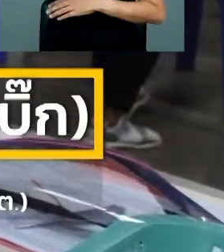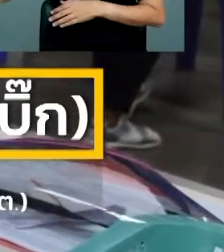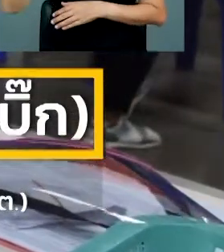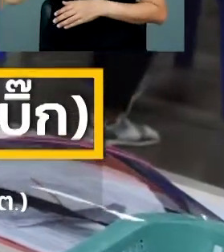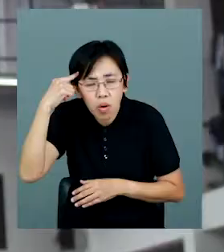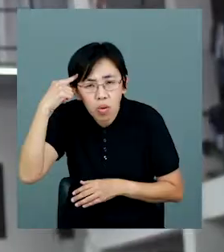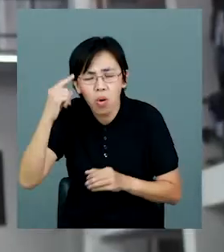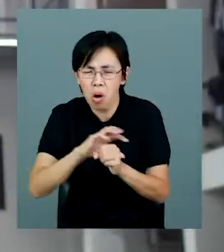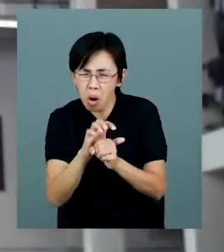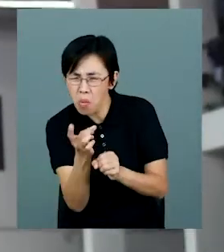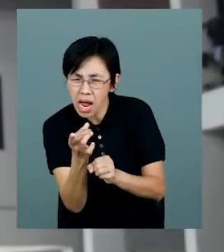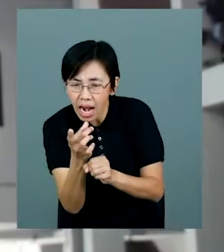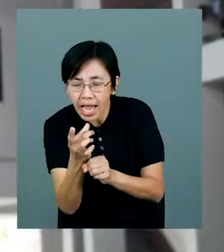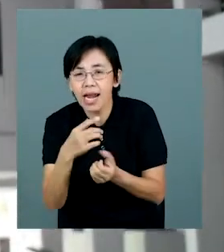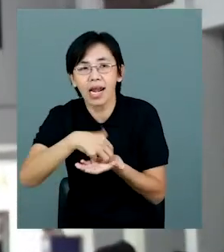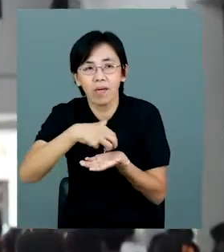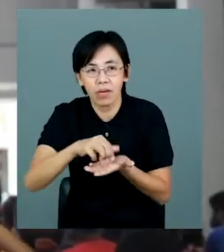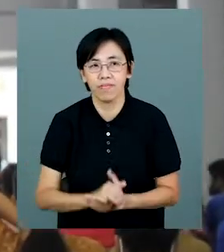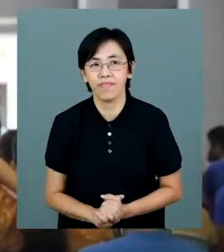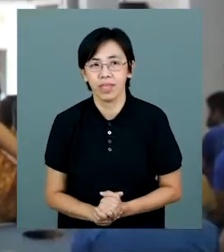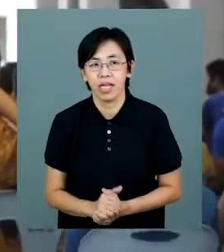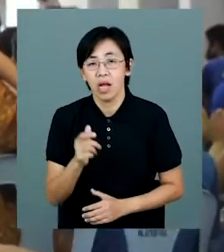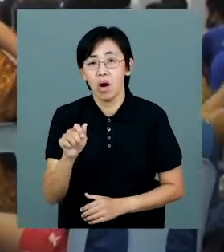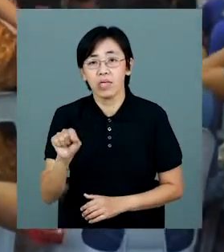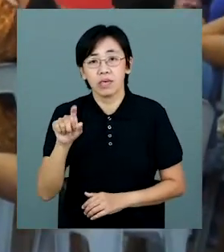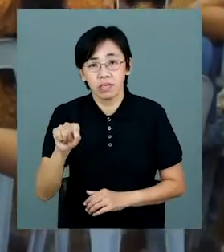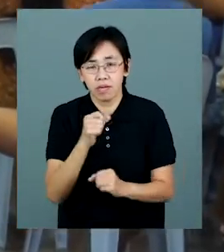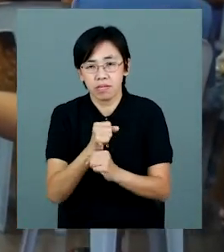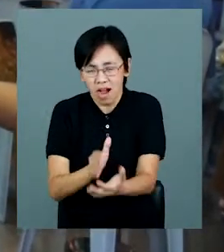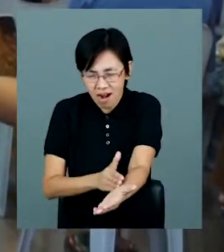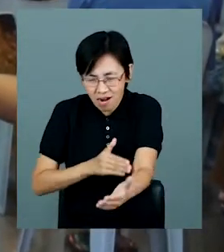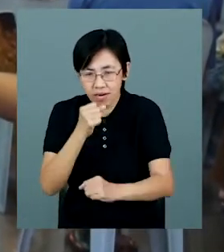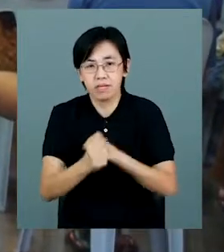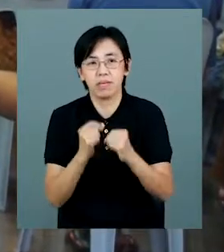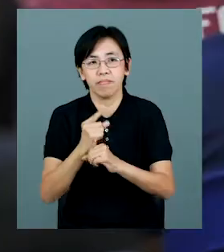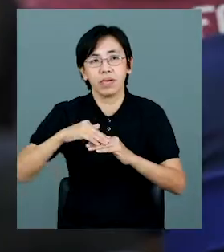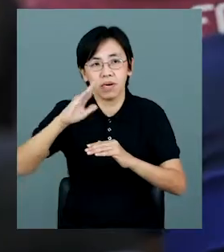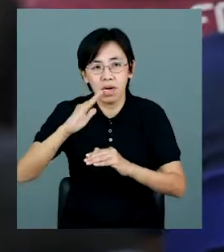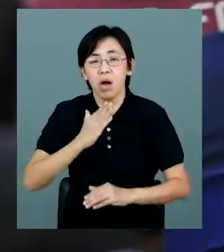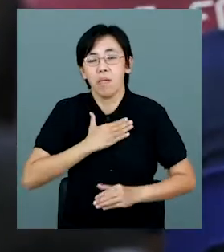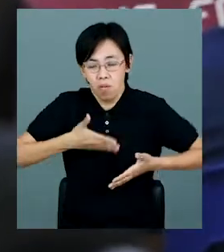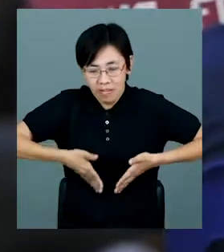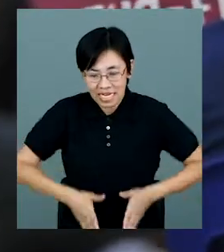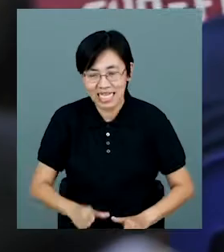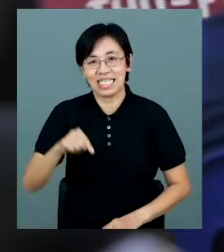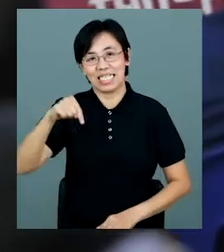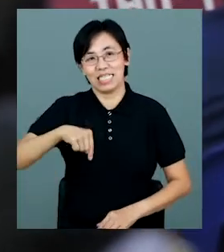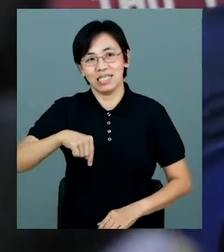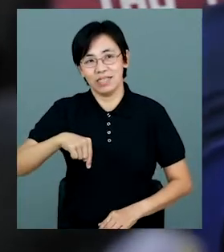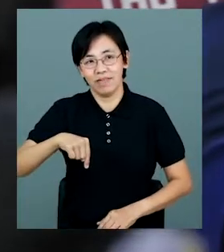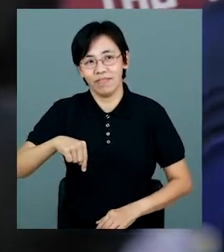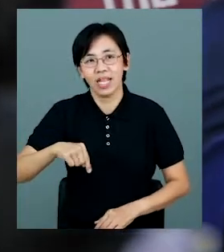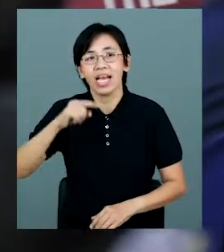ควิด19ครับ ลักษณะหรือสีใดแล้วก็ไปโอกาสสีแล้วลง อสต.เป็นมา1ปีกว่าแล้วครับด้วยความว่าผมเกิดที่นี่แล้